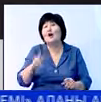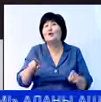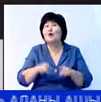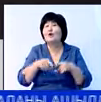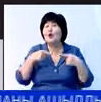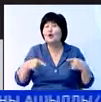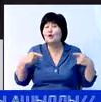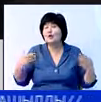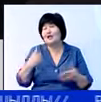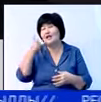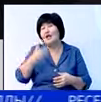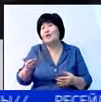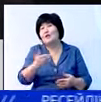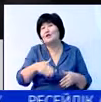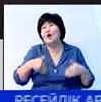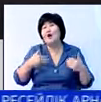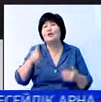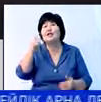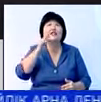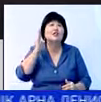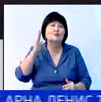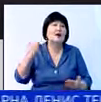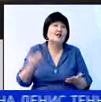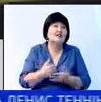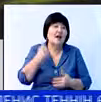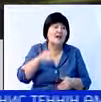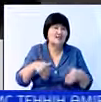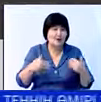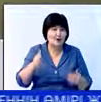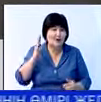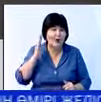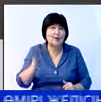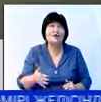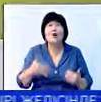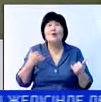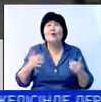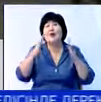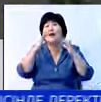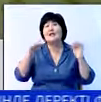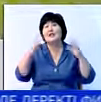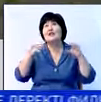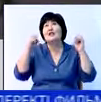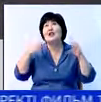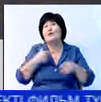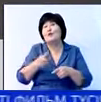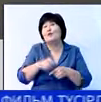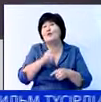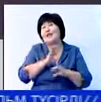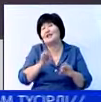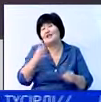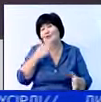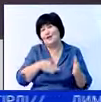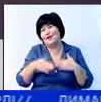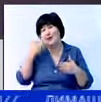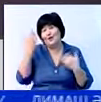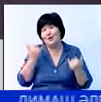Түрле-түрле жаңа жыл бізге құтты жыл болсын. Жаңа жылым құтты болсын. Бүгін Шырша жағылып жатыр, мен өте керемет көңіл